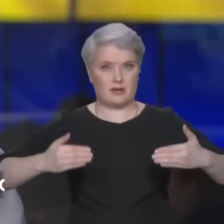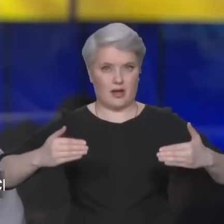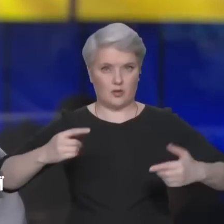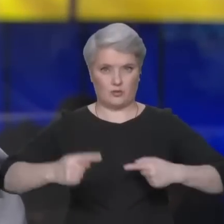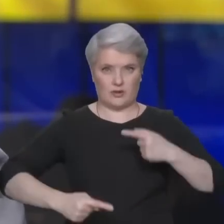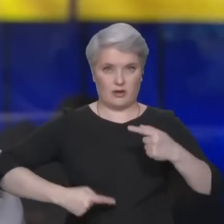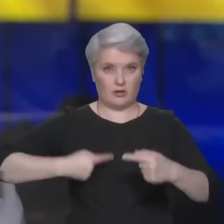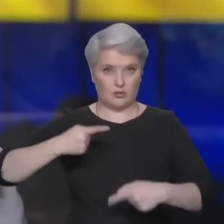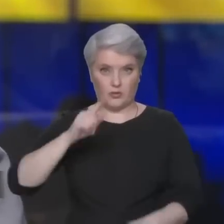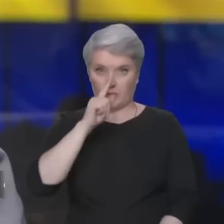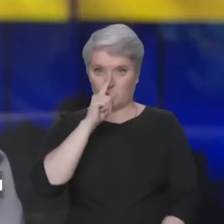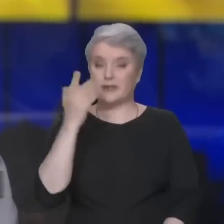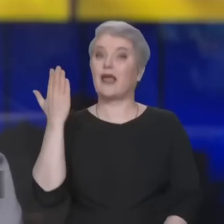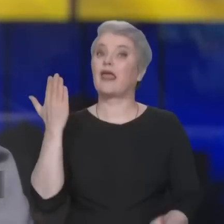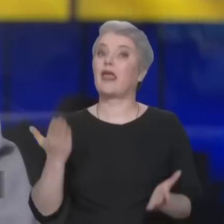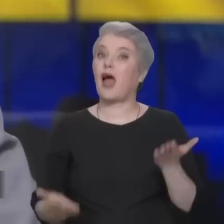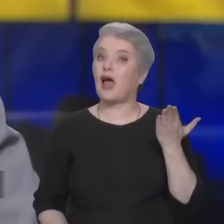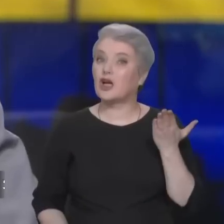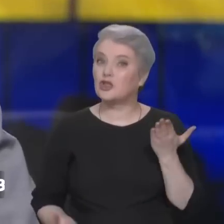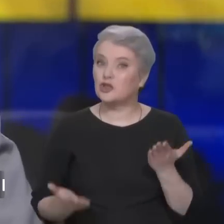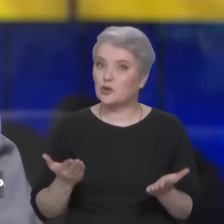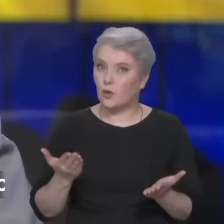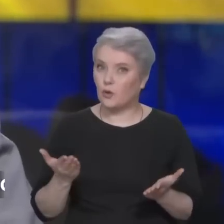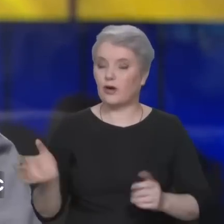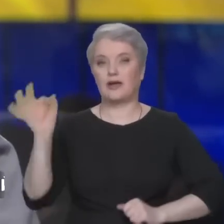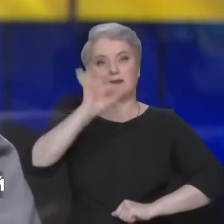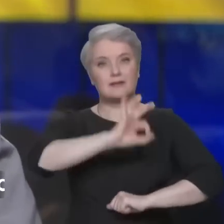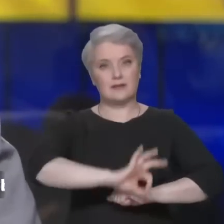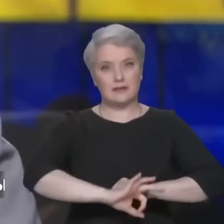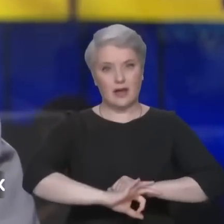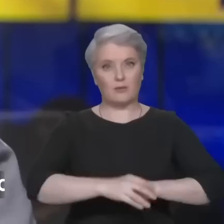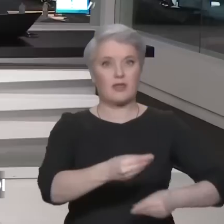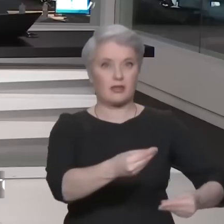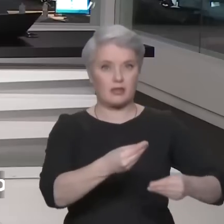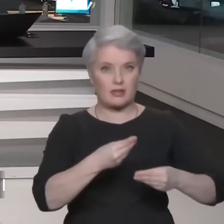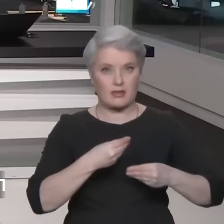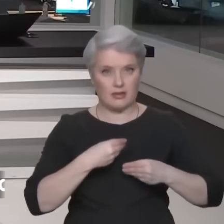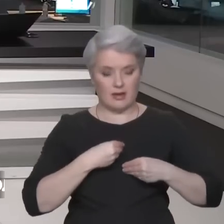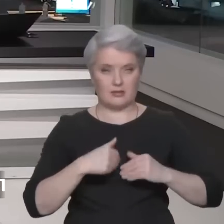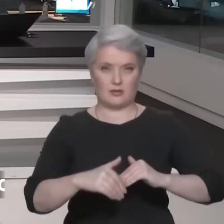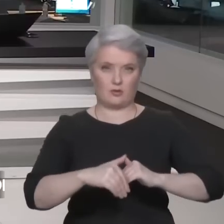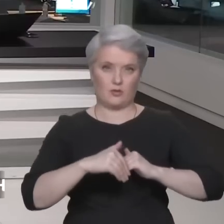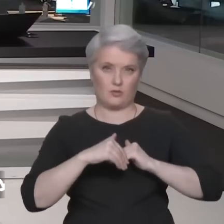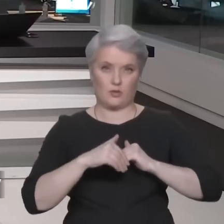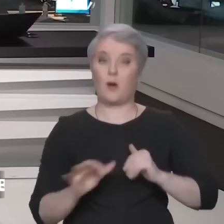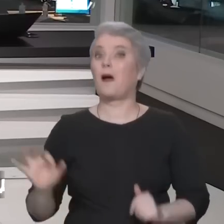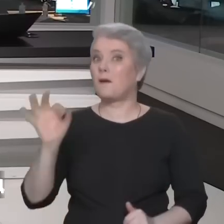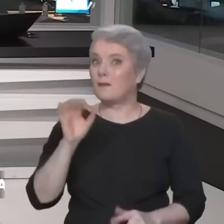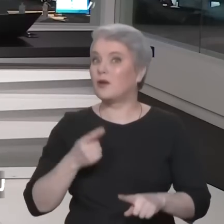військову допомогу. Це зазначили аналітики Інституту вивчення війни у своєму звіті. Про це, зокрема, говоримо